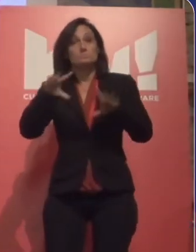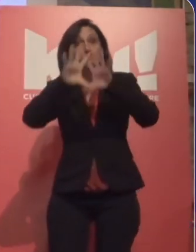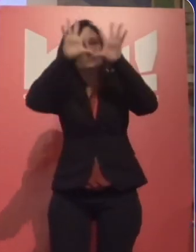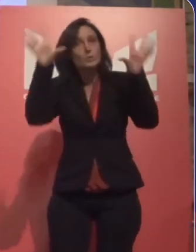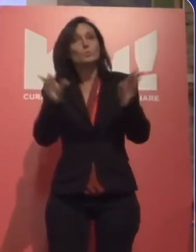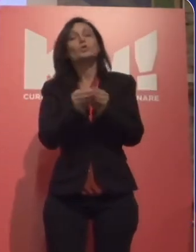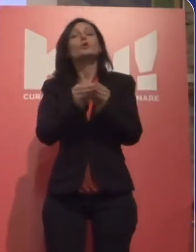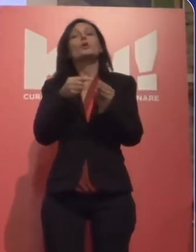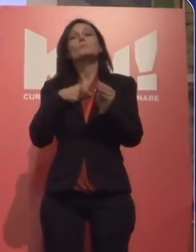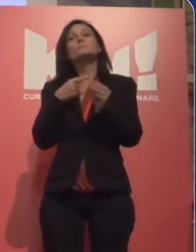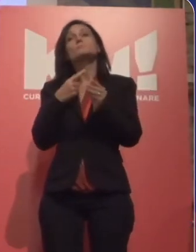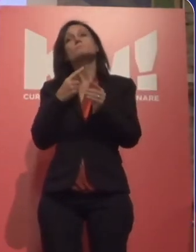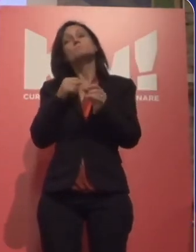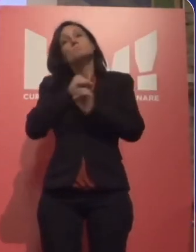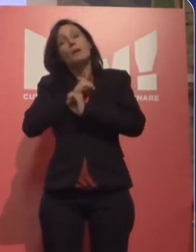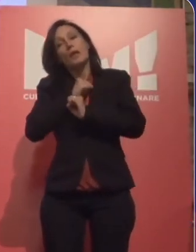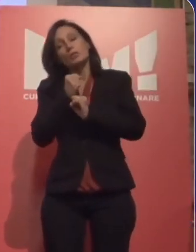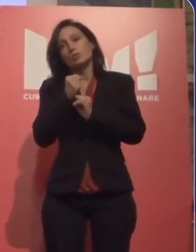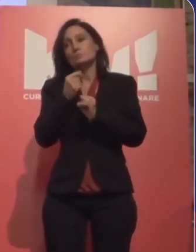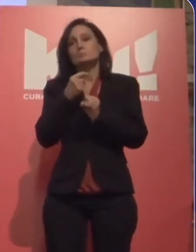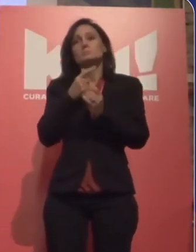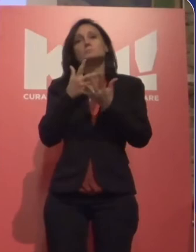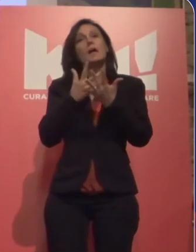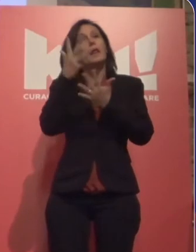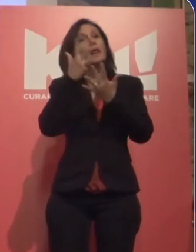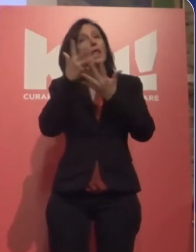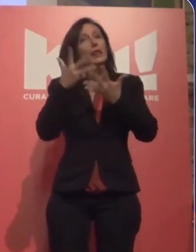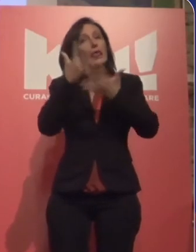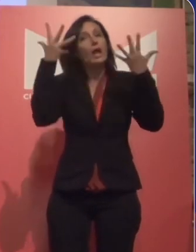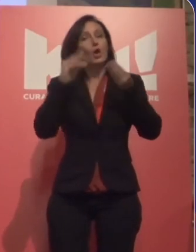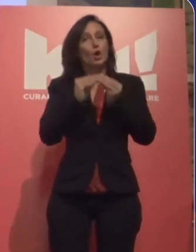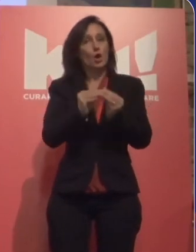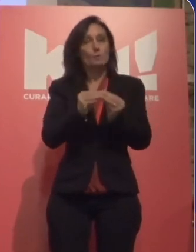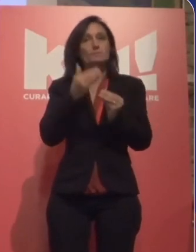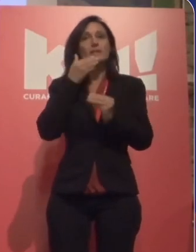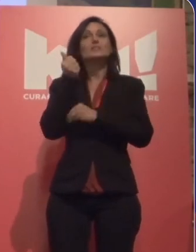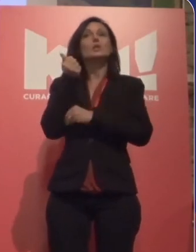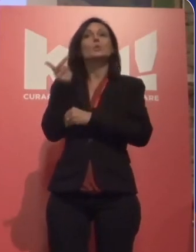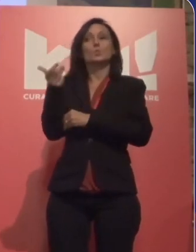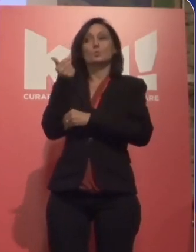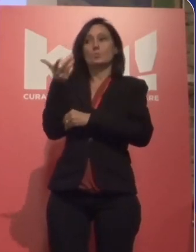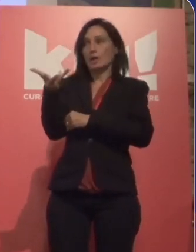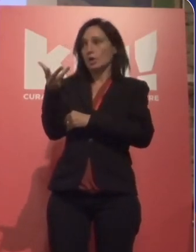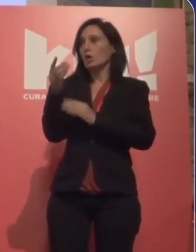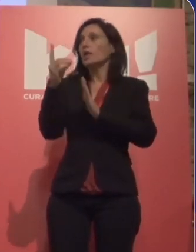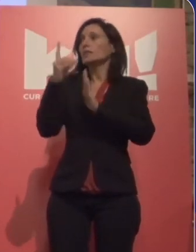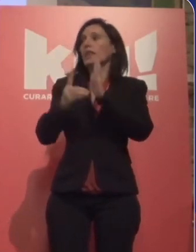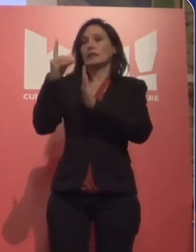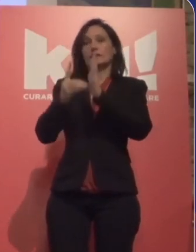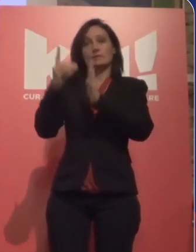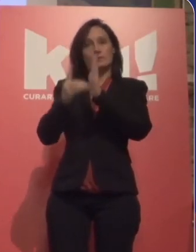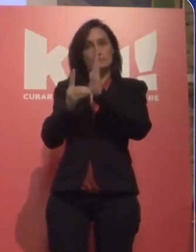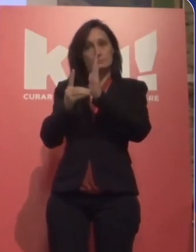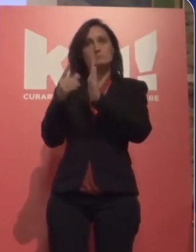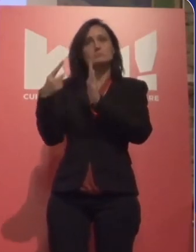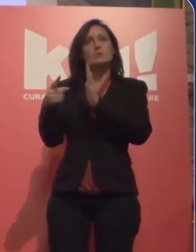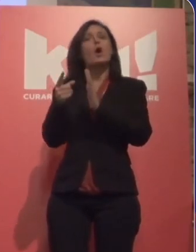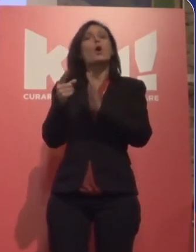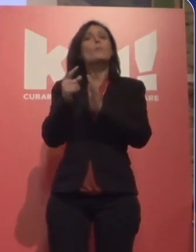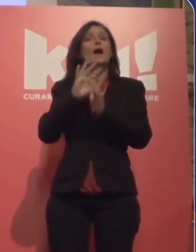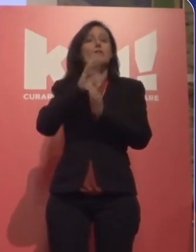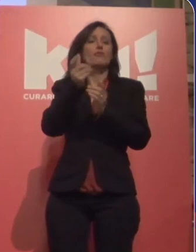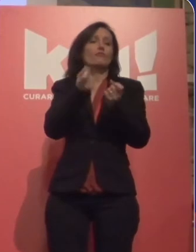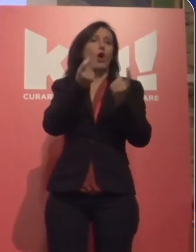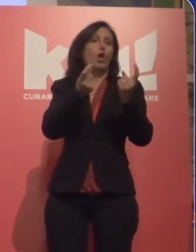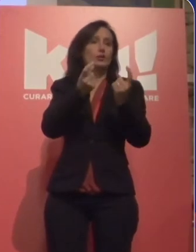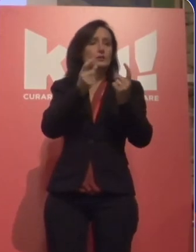alcuni numeri che ci forniscono più fonti guardate dati e numeri che ogni tanto si leggono si vedono che vengono un po discusso